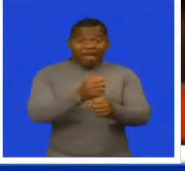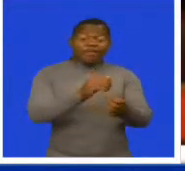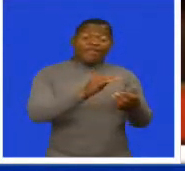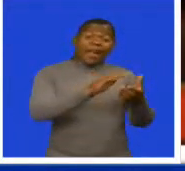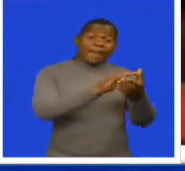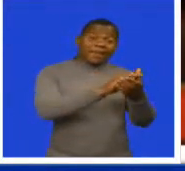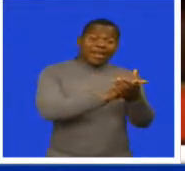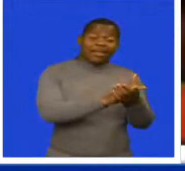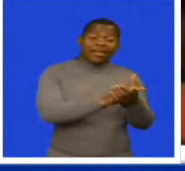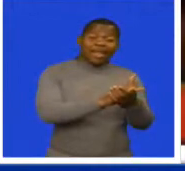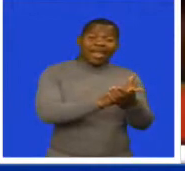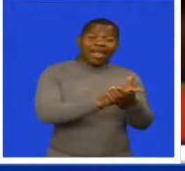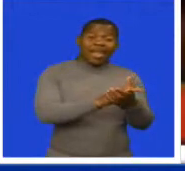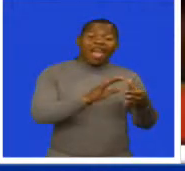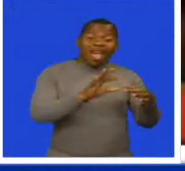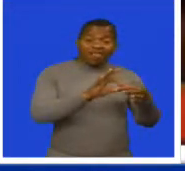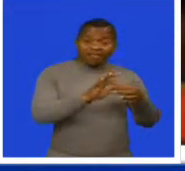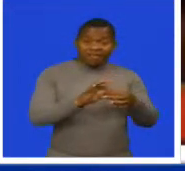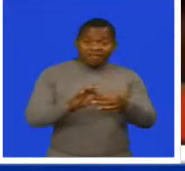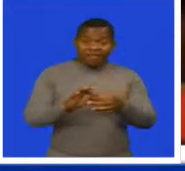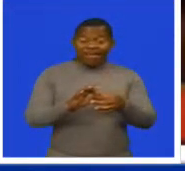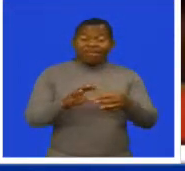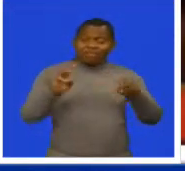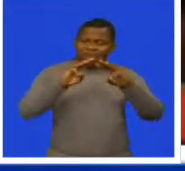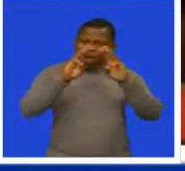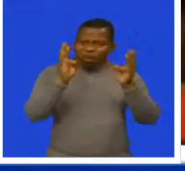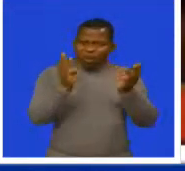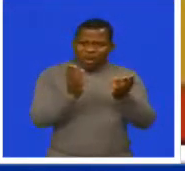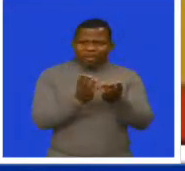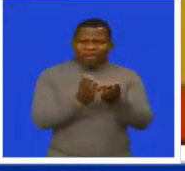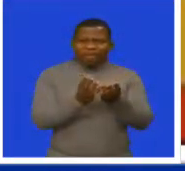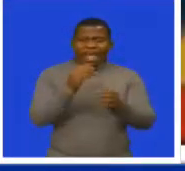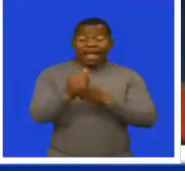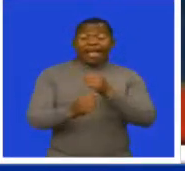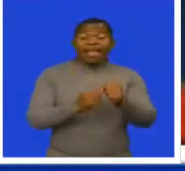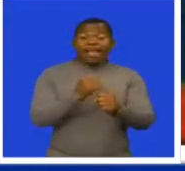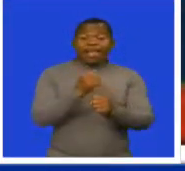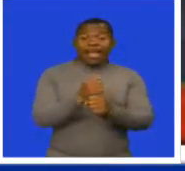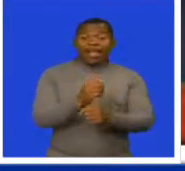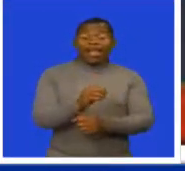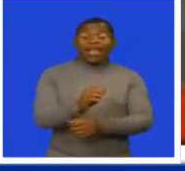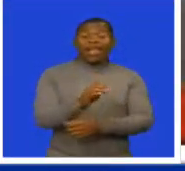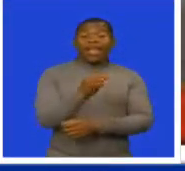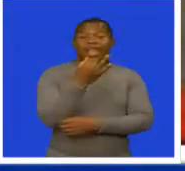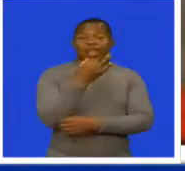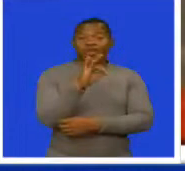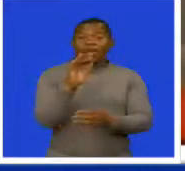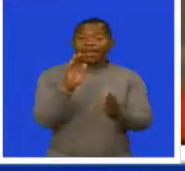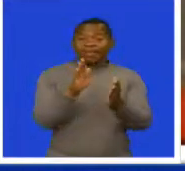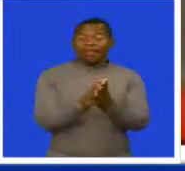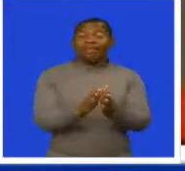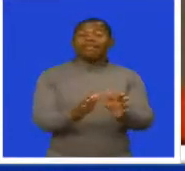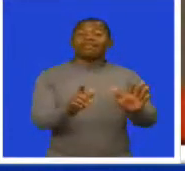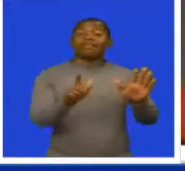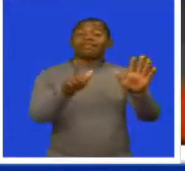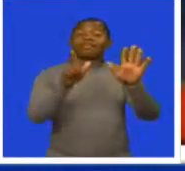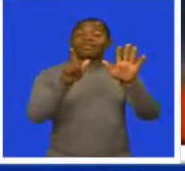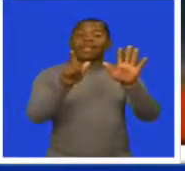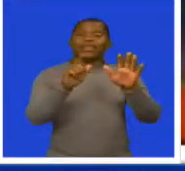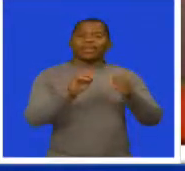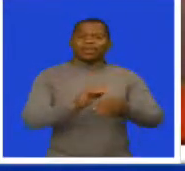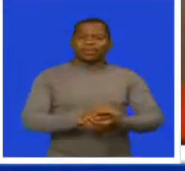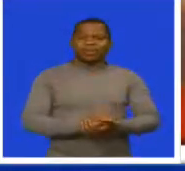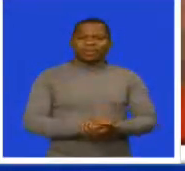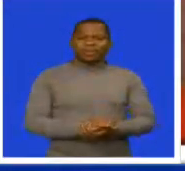sihambesa nga 2017 kuta manje kuta ngala sibe nemgubudla la singumgubudla ngoba ngumkhomandlela